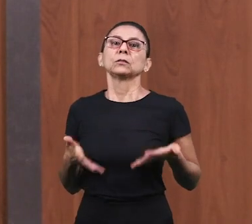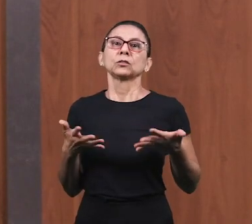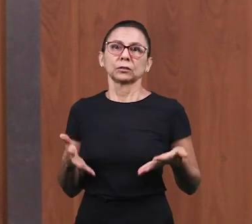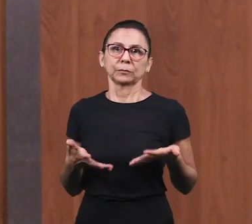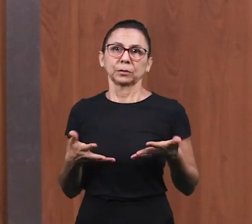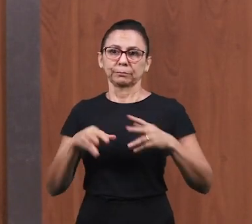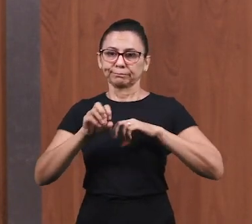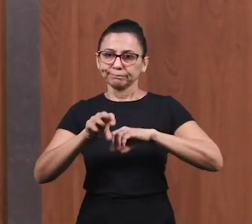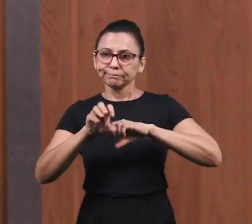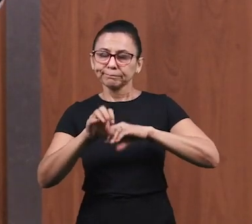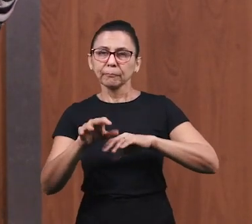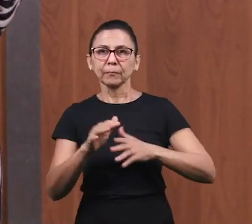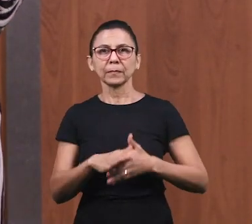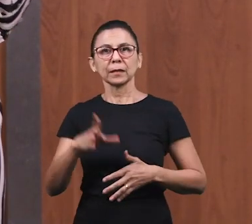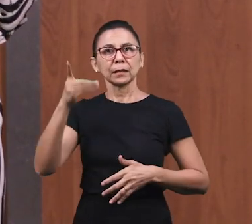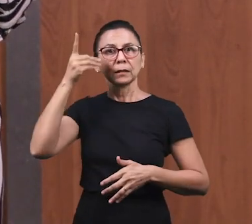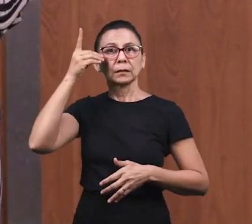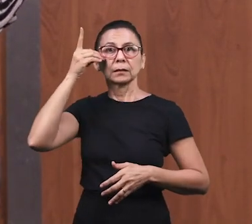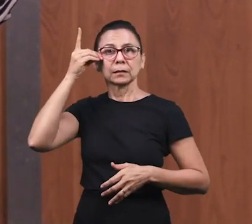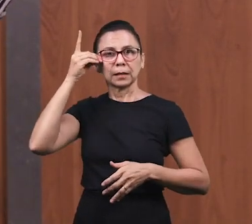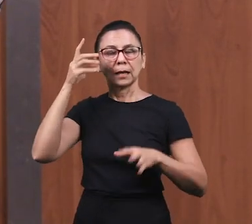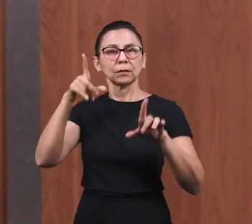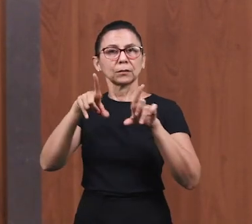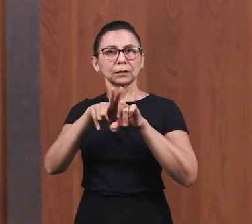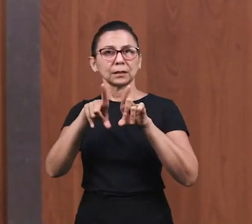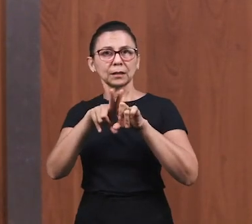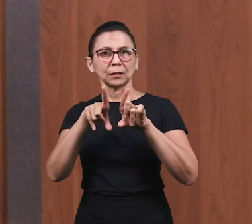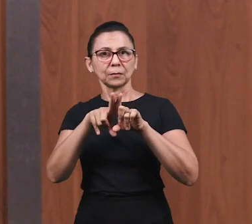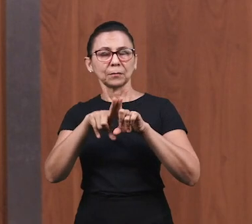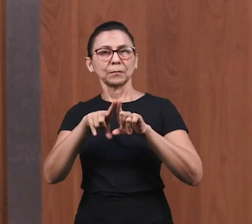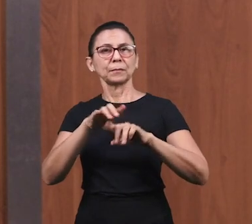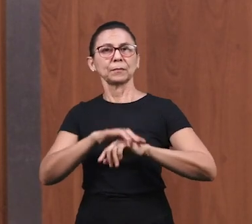de déficience. La trisomie,